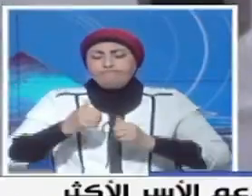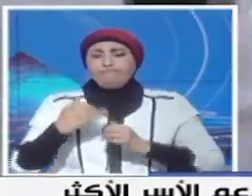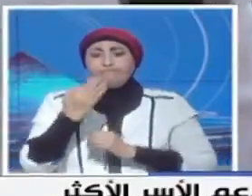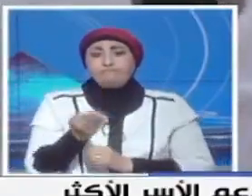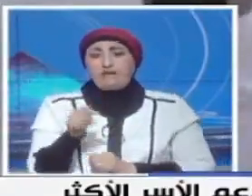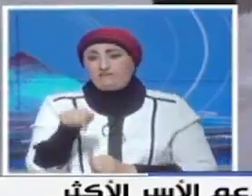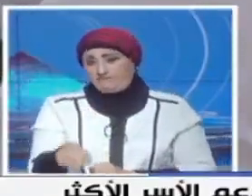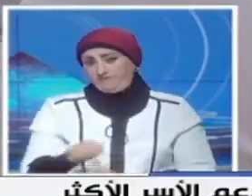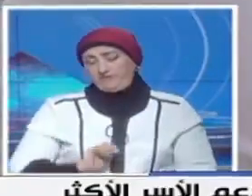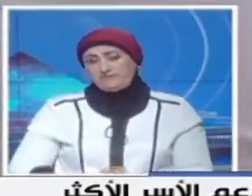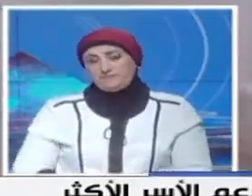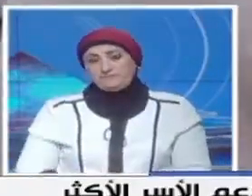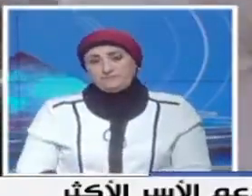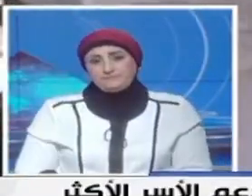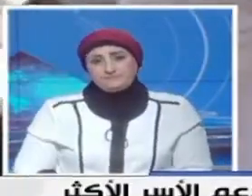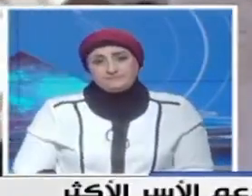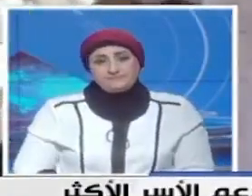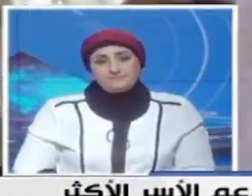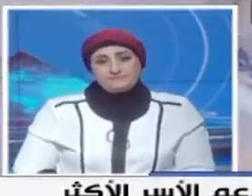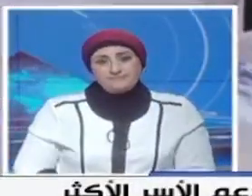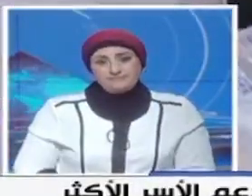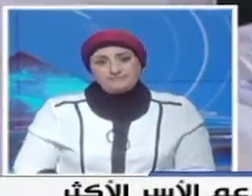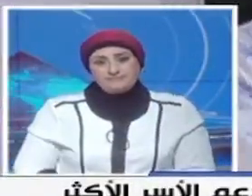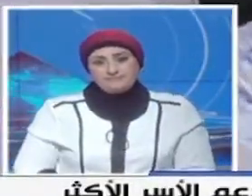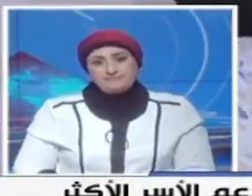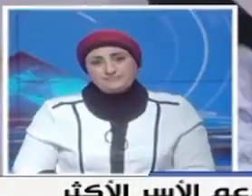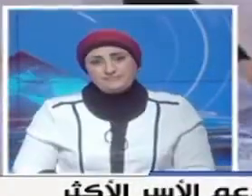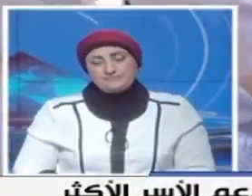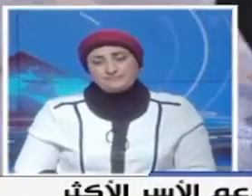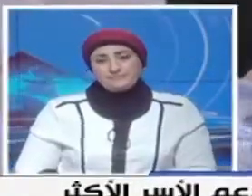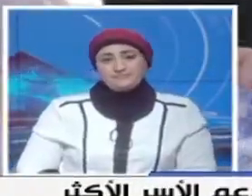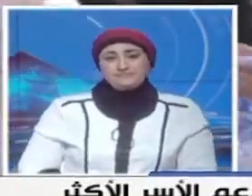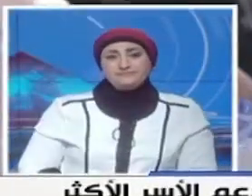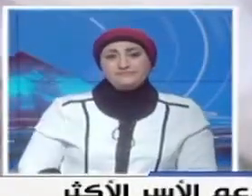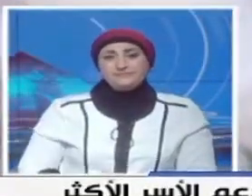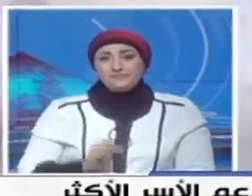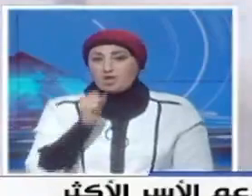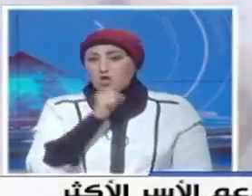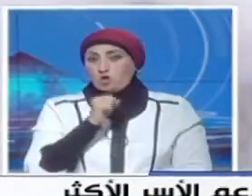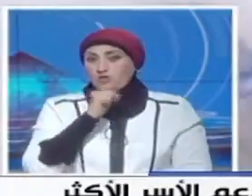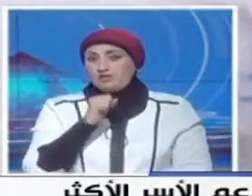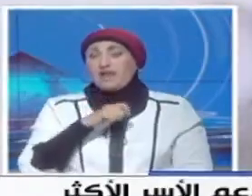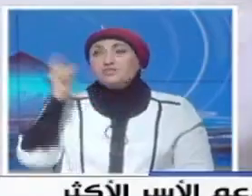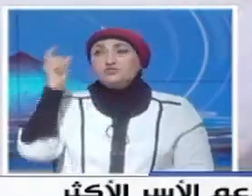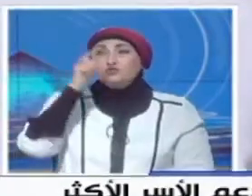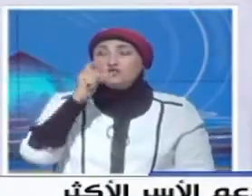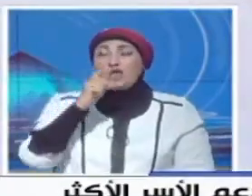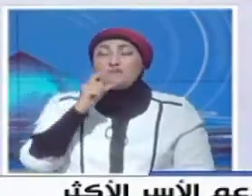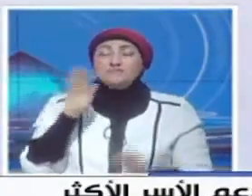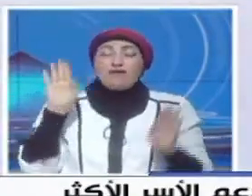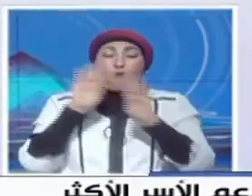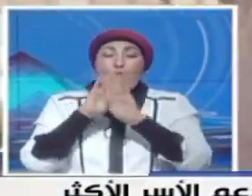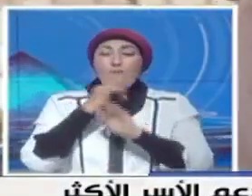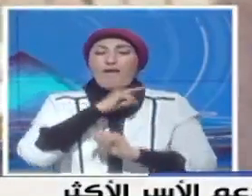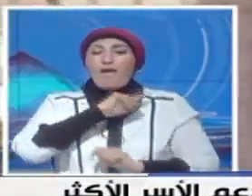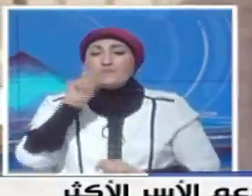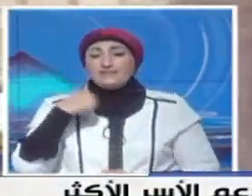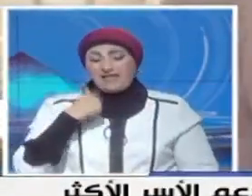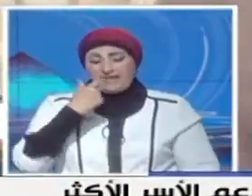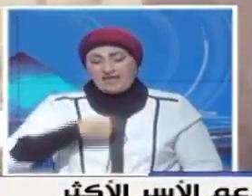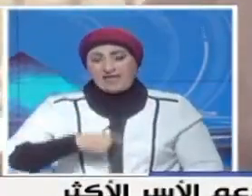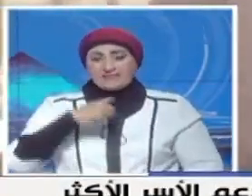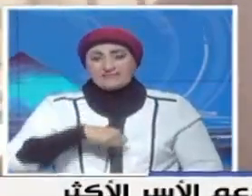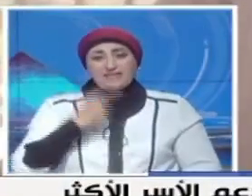اللي شمسك لا يمكن تغيب، انا جنبك تملي ومنك قريب، انا